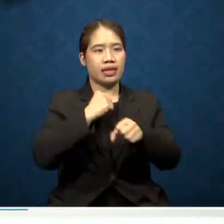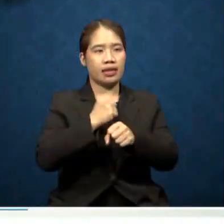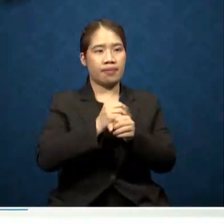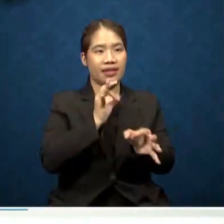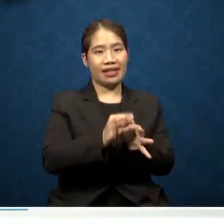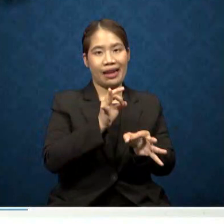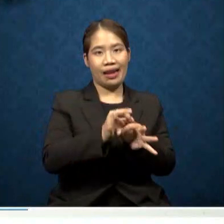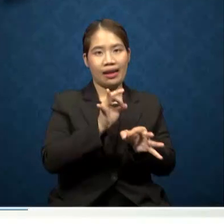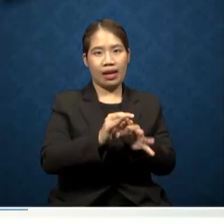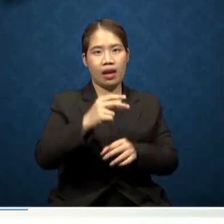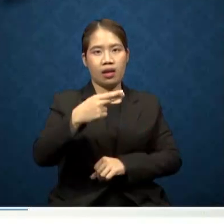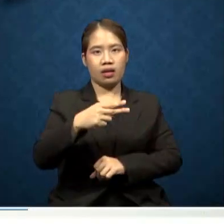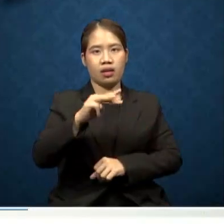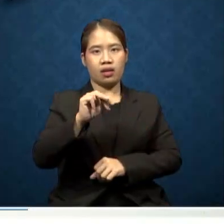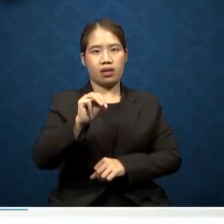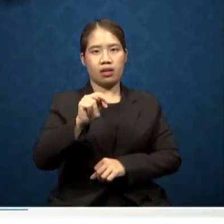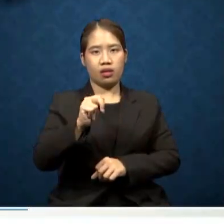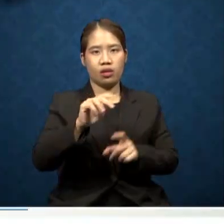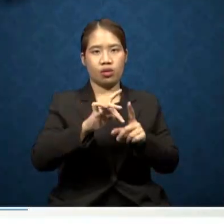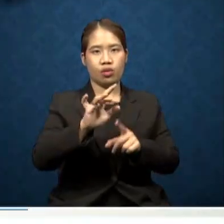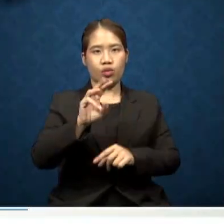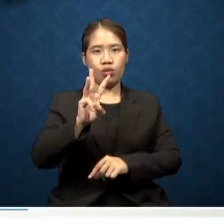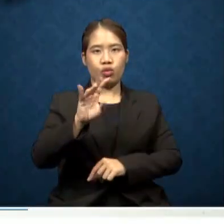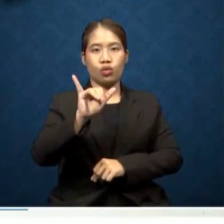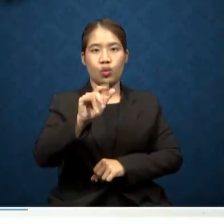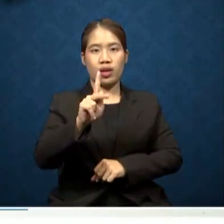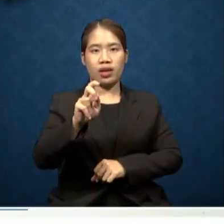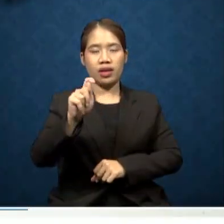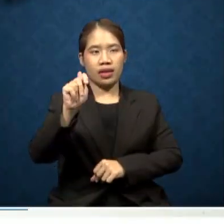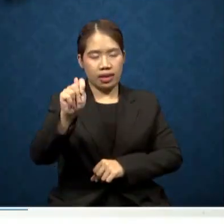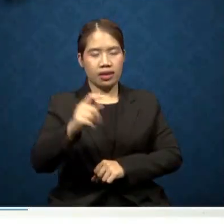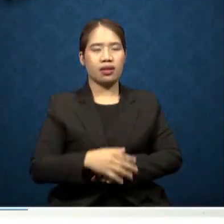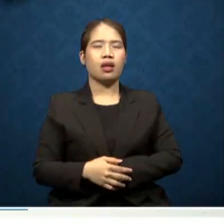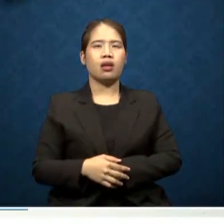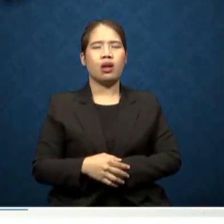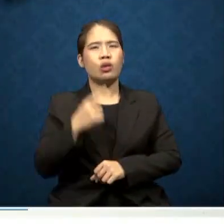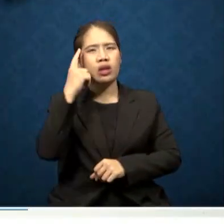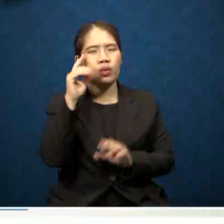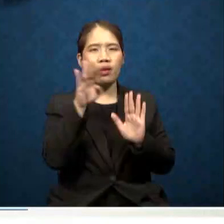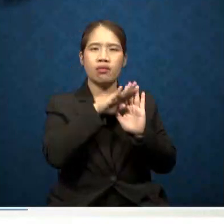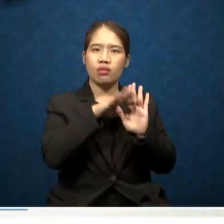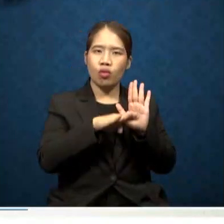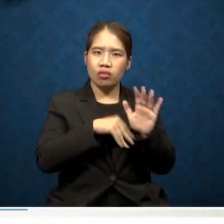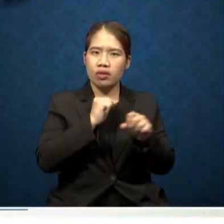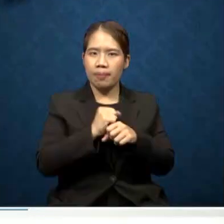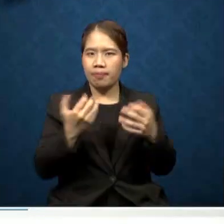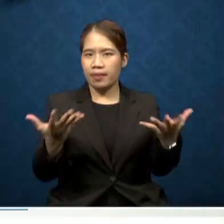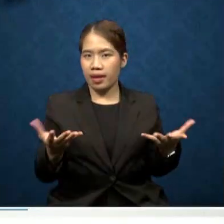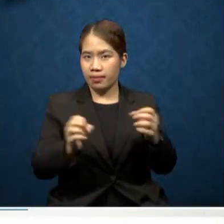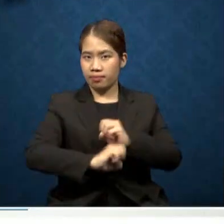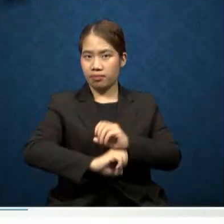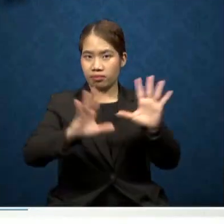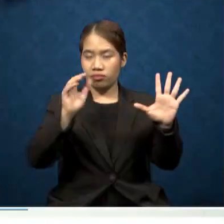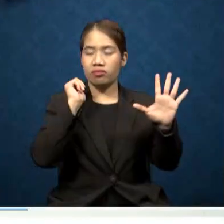หน่วยกิจนะครับและขั้นตอนนั้นนะครับท่านประธานครับเราจะทำอย่างไรให้เกิดให้เป็นรูปธรรมขึ้น